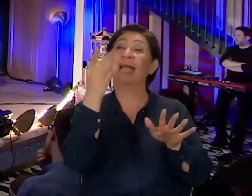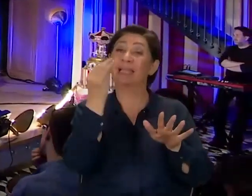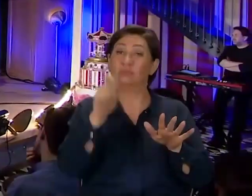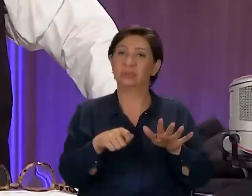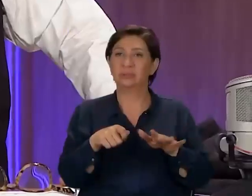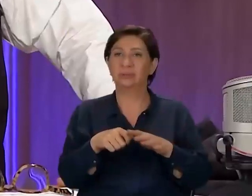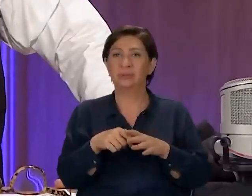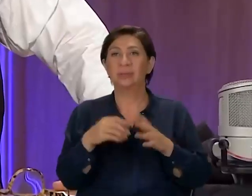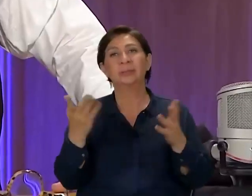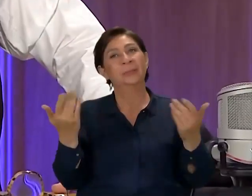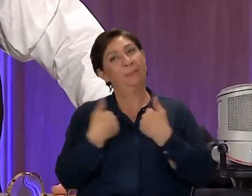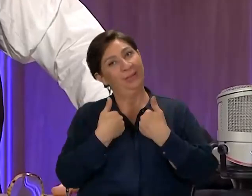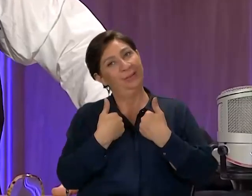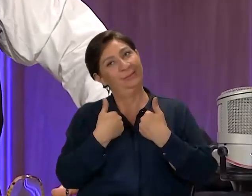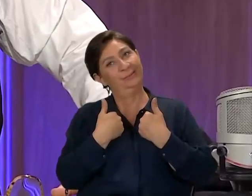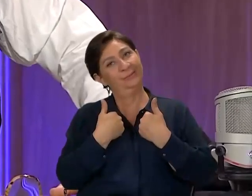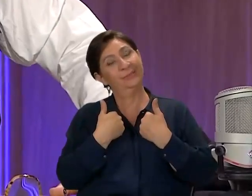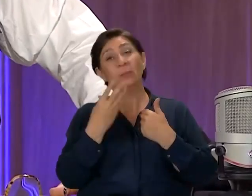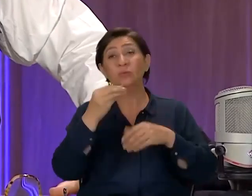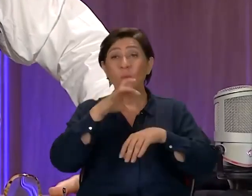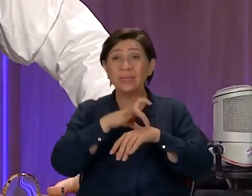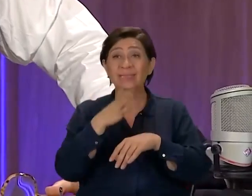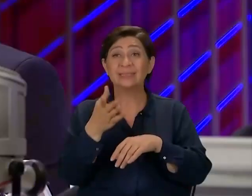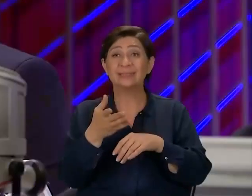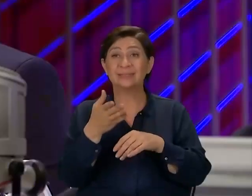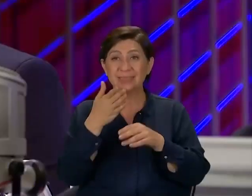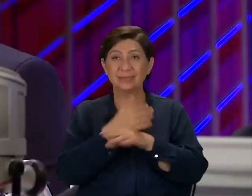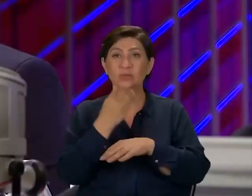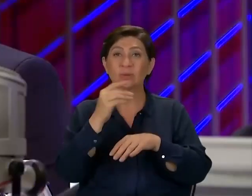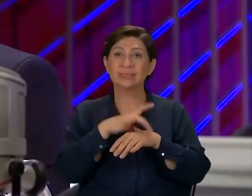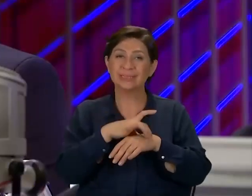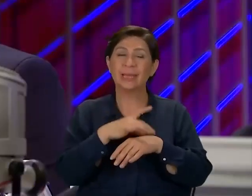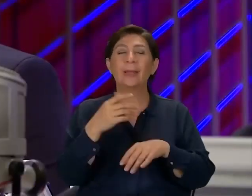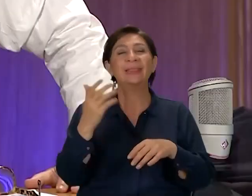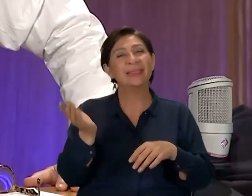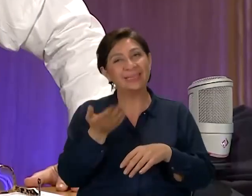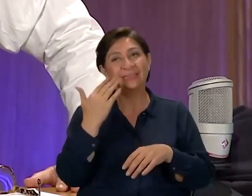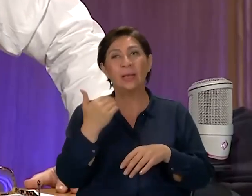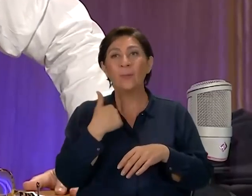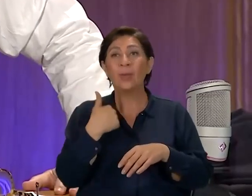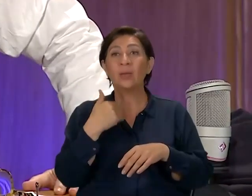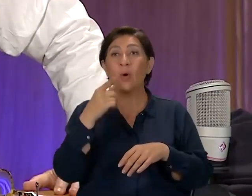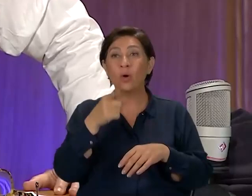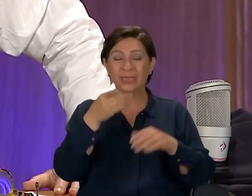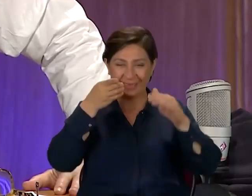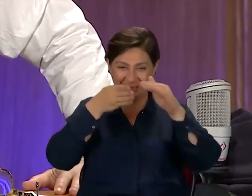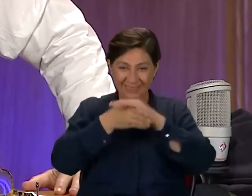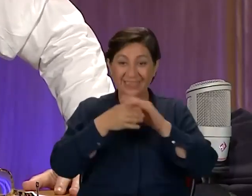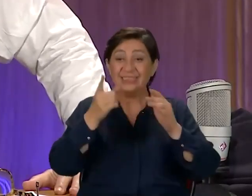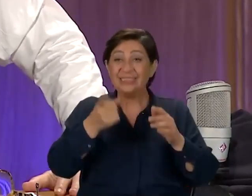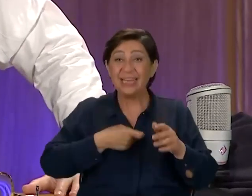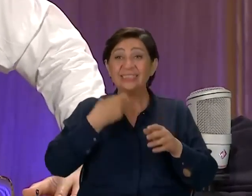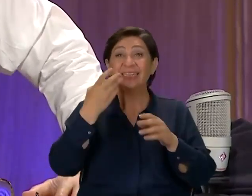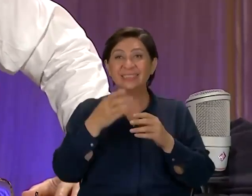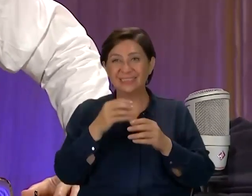de bak. Ama ya. Çok hastaydın ya. Gerçekten neyse hastaydın. Neyse abi beni orada girdik saatlerce